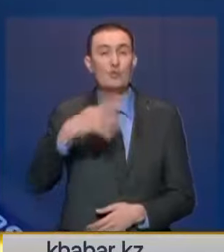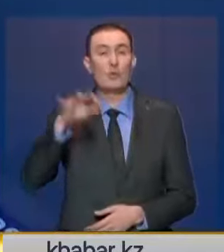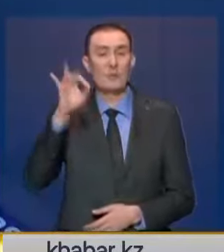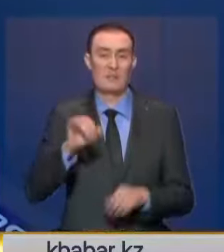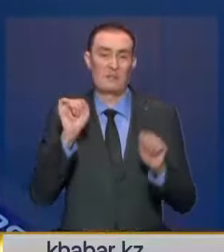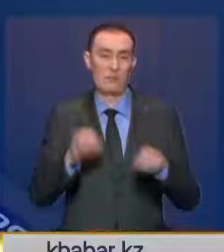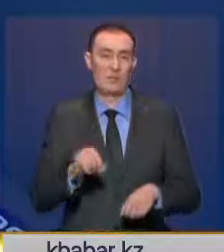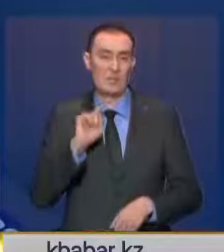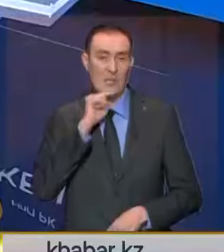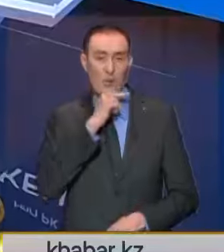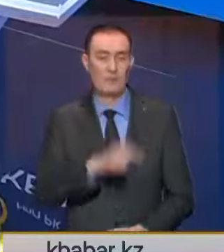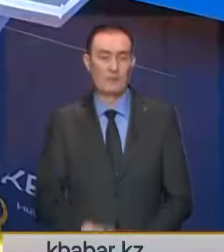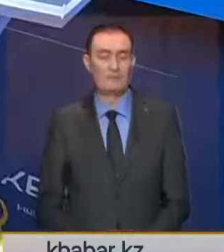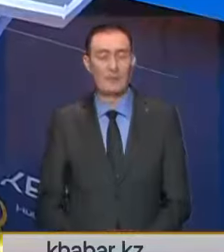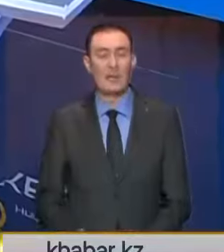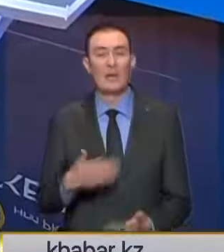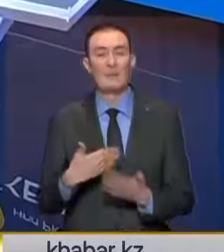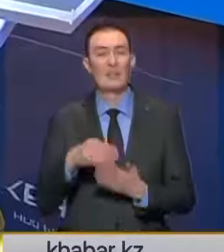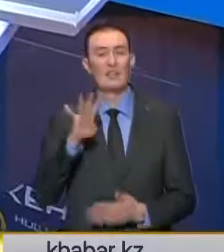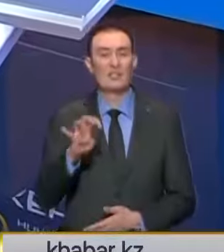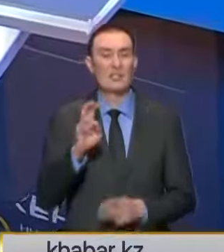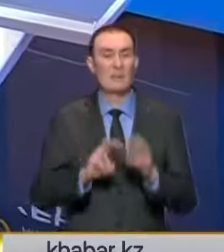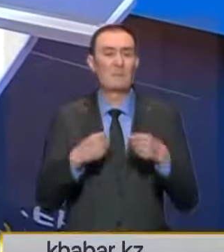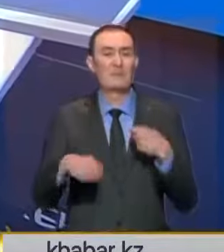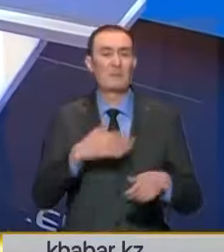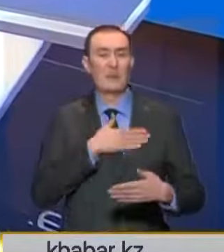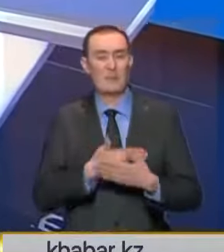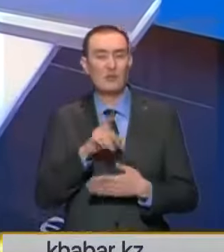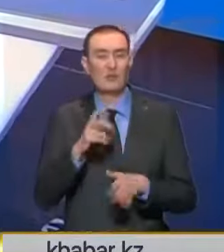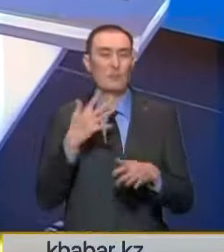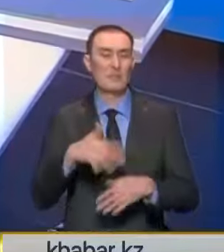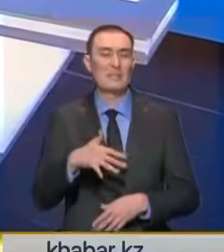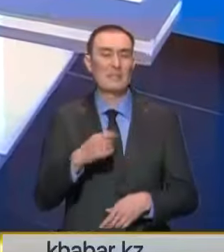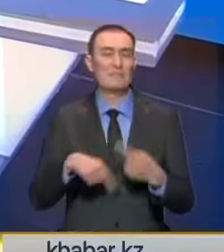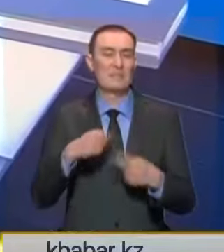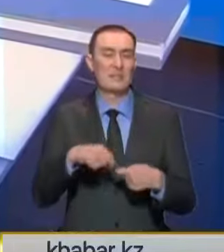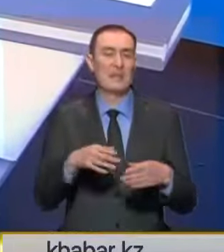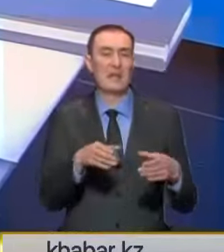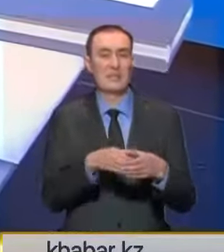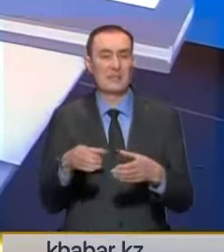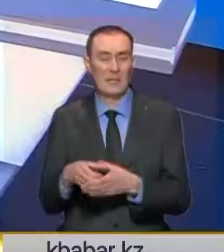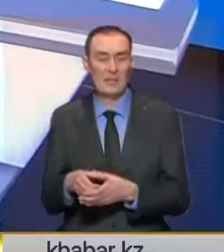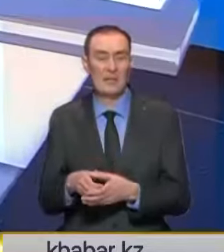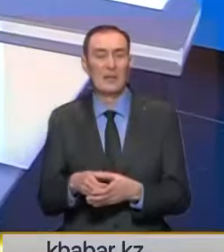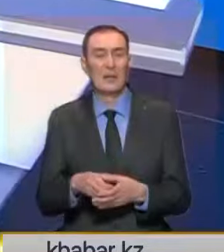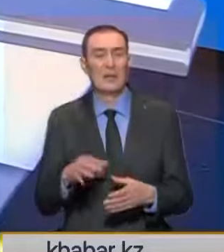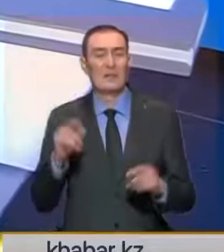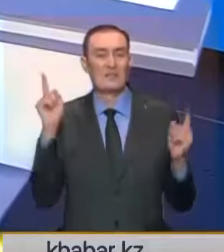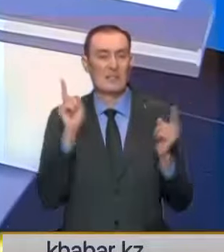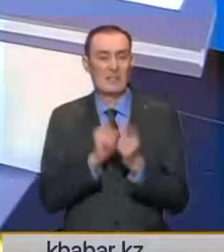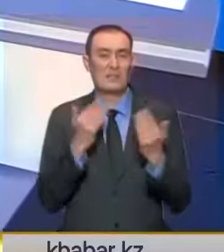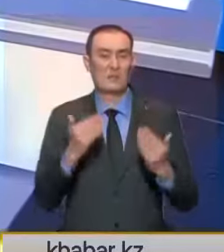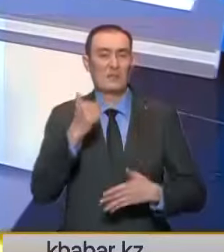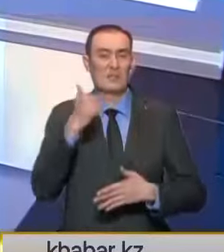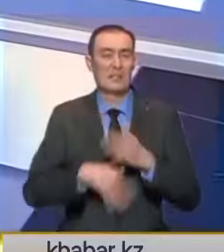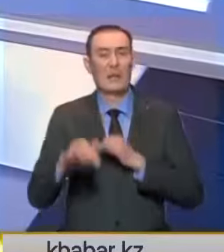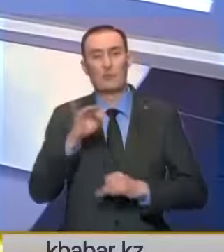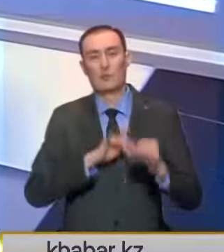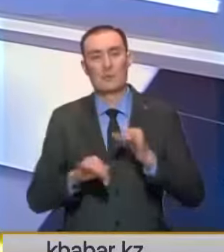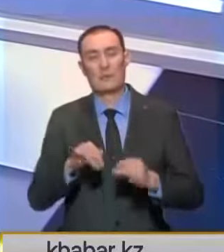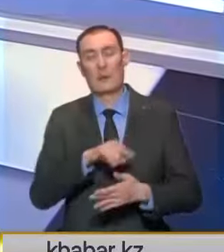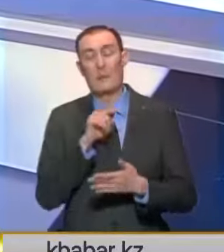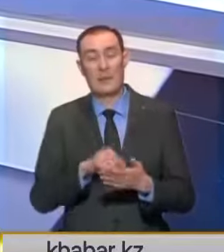30-40%. Порядка 400 предпринимателей и 180 бизнес-ассоциаций со всех регионов собрались сегодня в столице обсудить